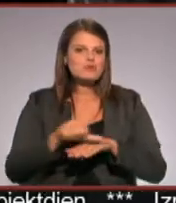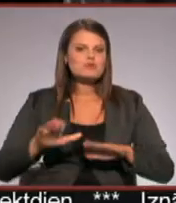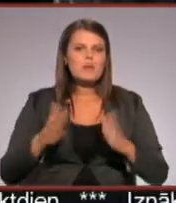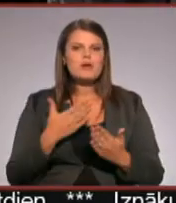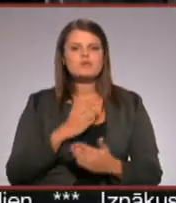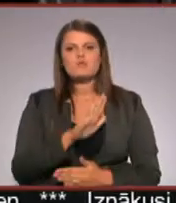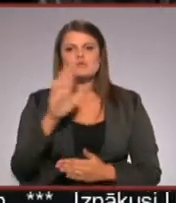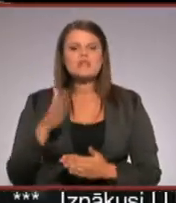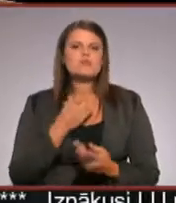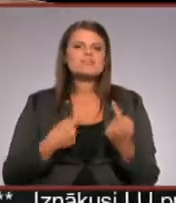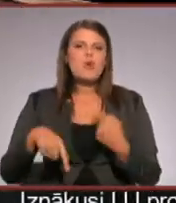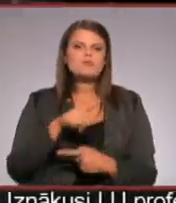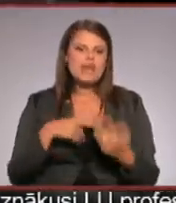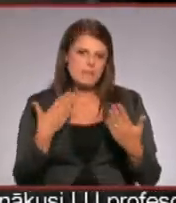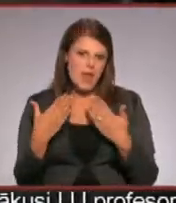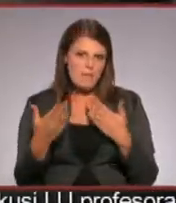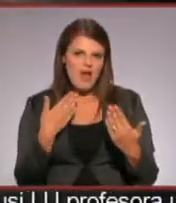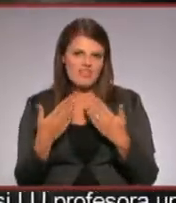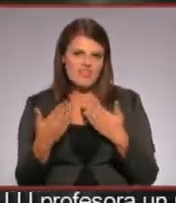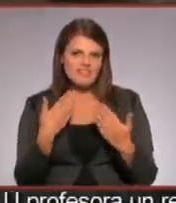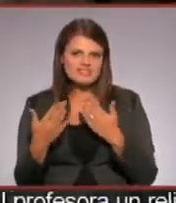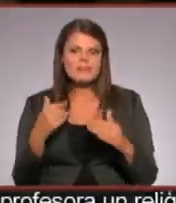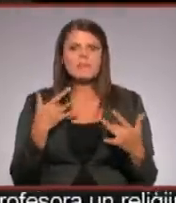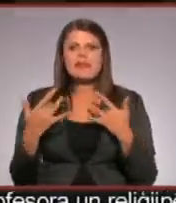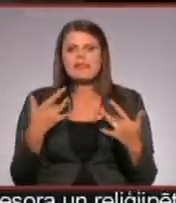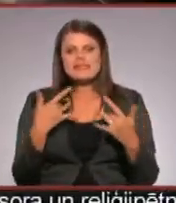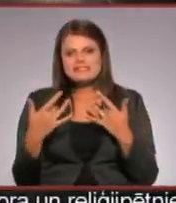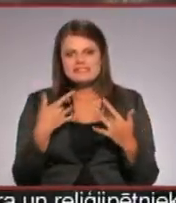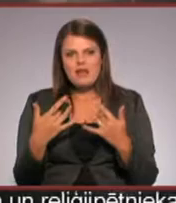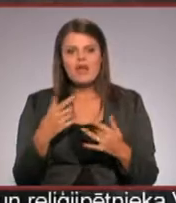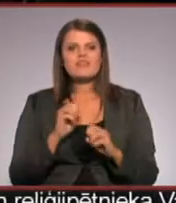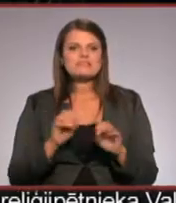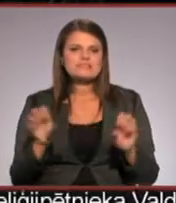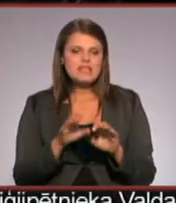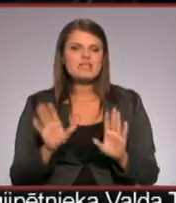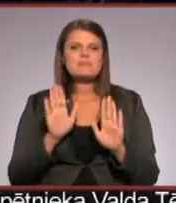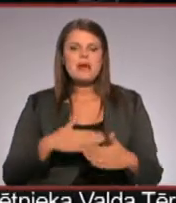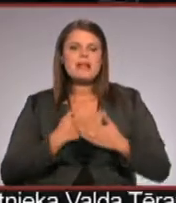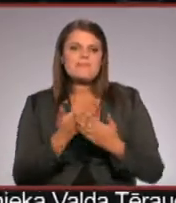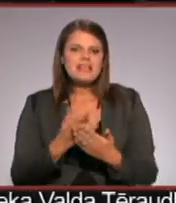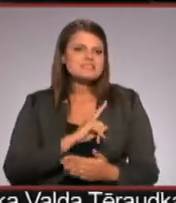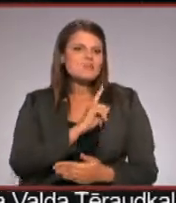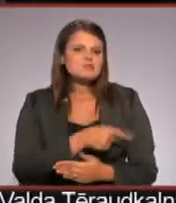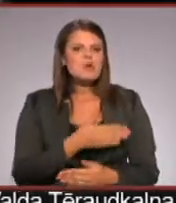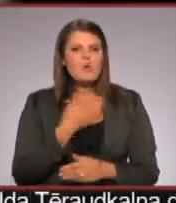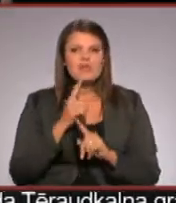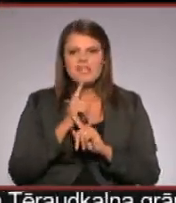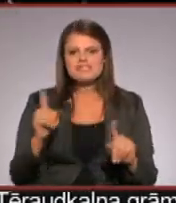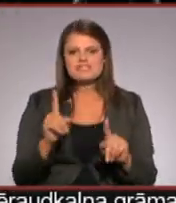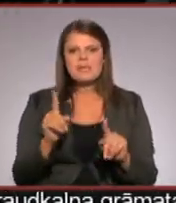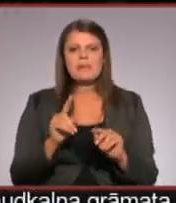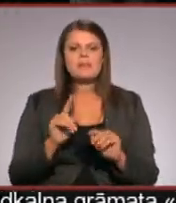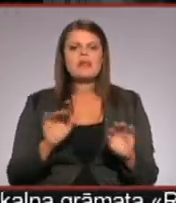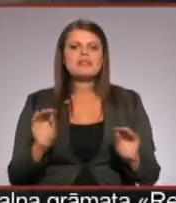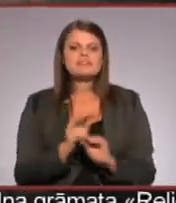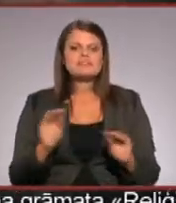mūsdienu savstarpējām attiecībām. Izrādē Induļu un Ārijas stāstu par mīlestību un spēku ļoti savdabīgas komponista